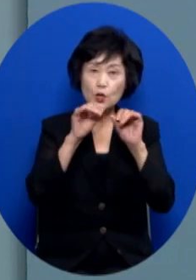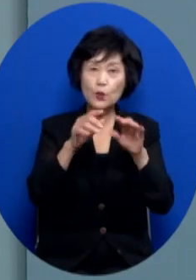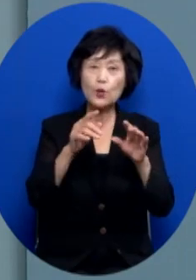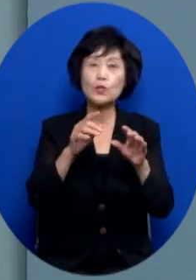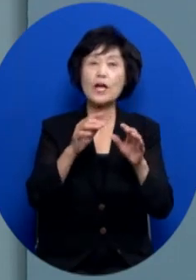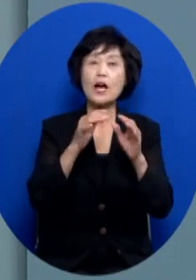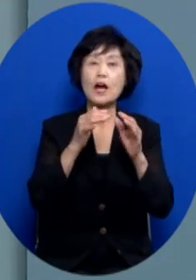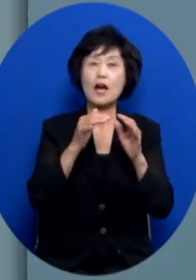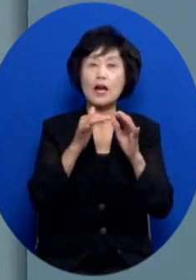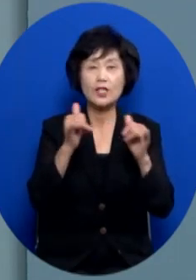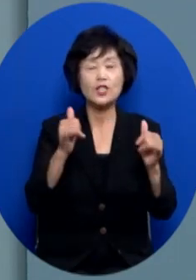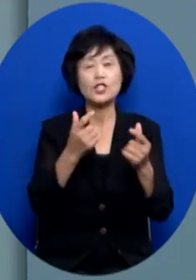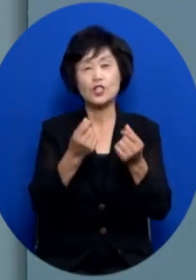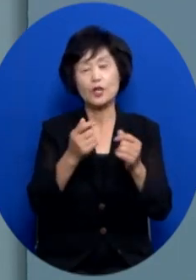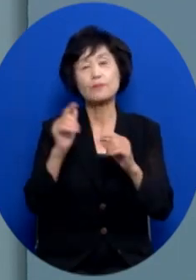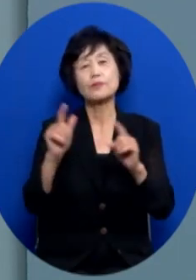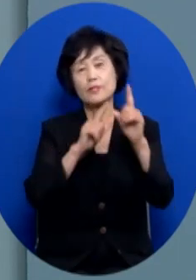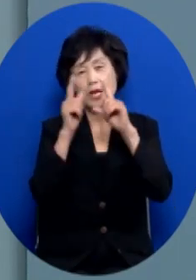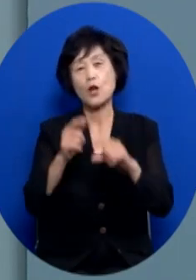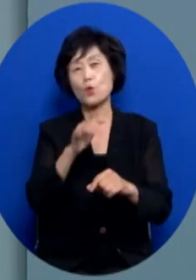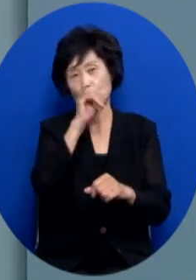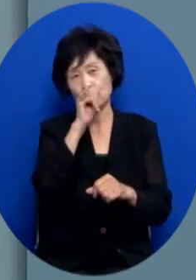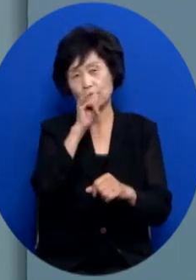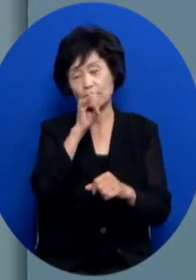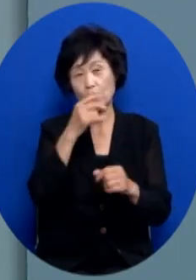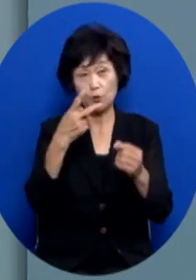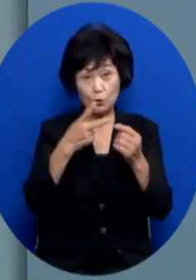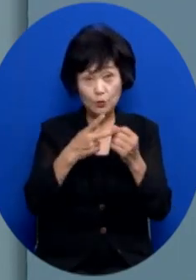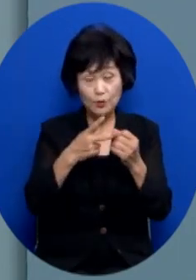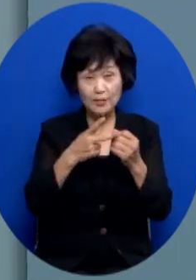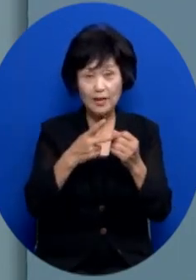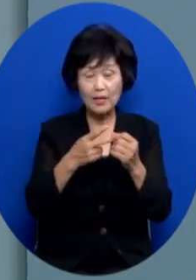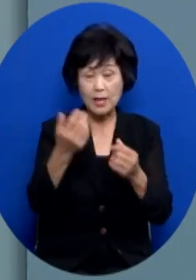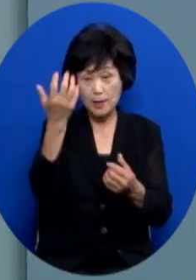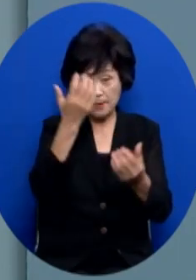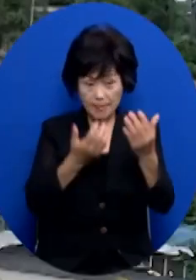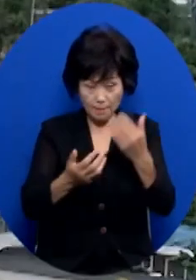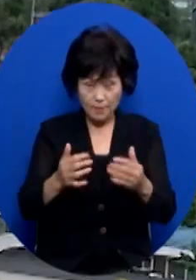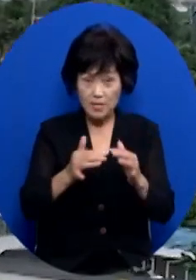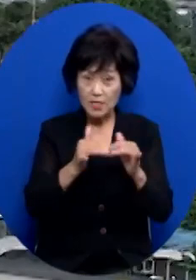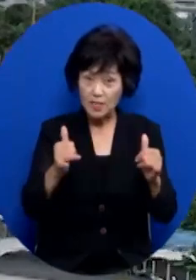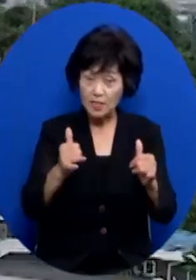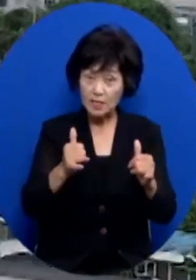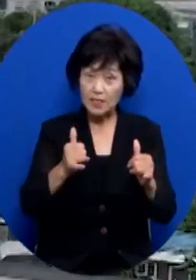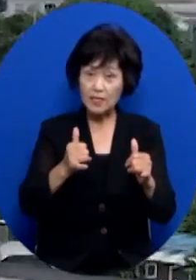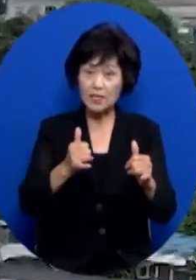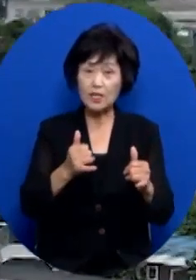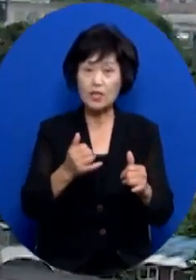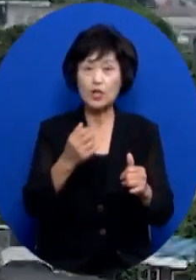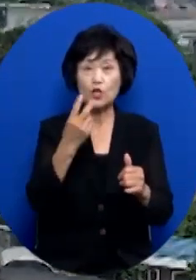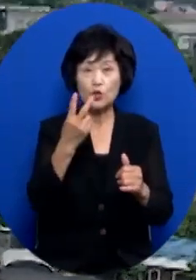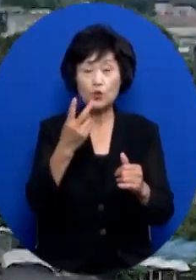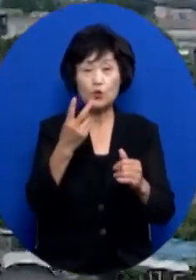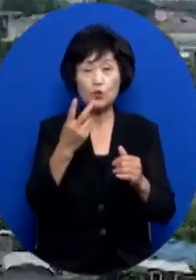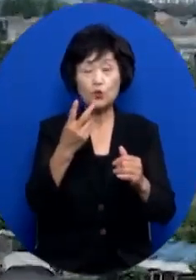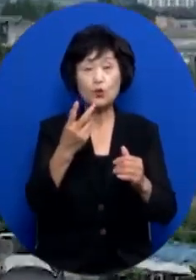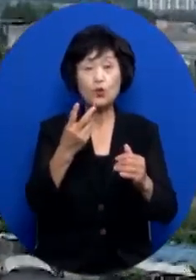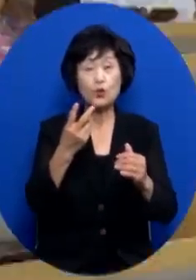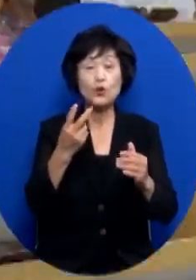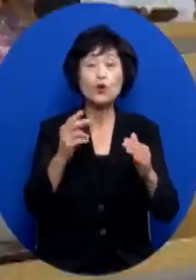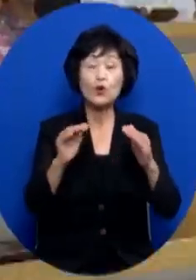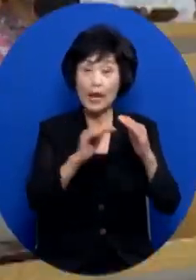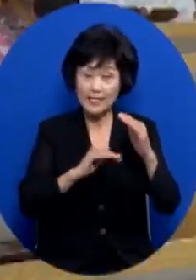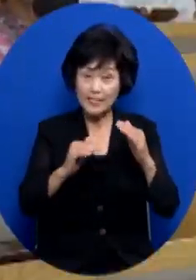이 선교사적인삶을살고있다는것입니다.둘째로, 한국인가족두가구, 구체적으로는아프가니스탄출신가족두가구가 저희